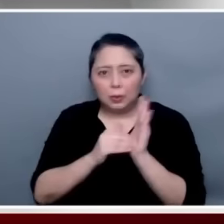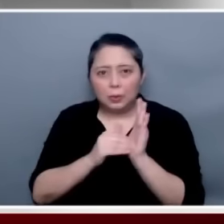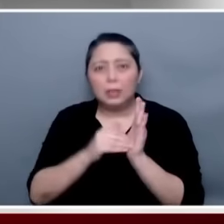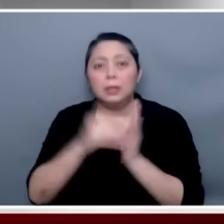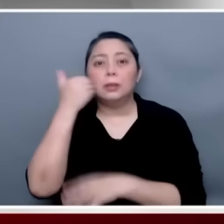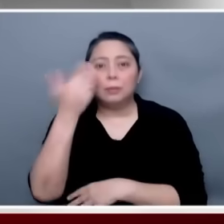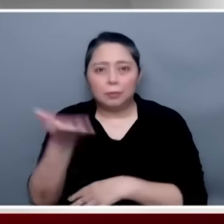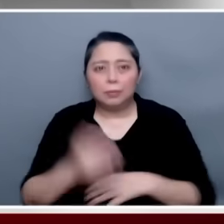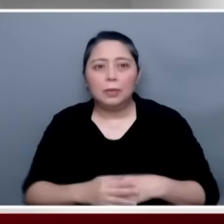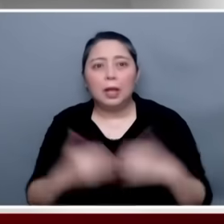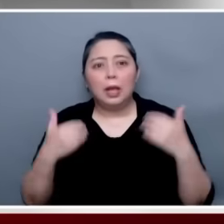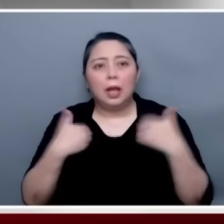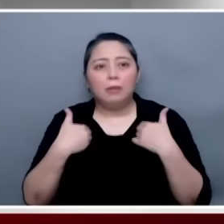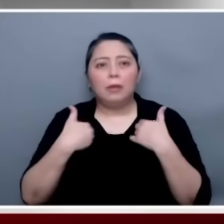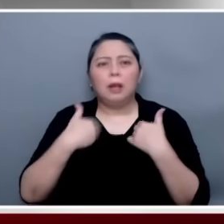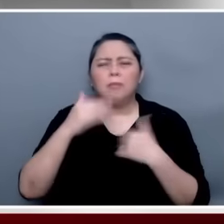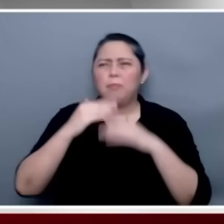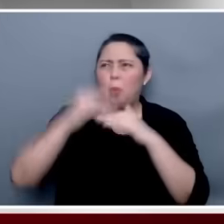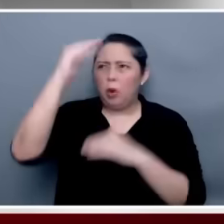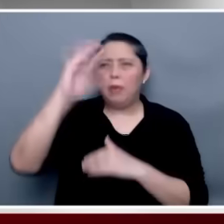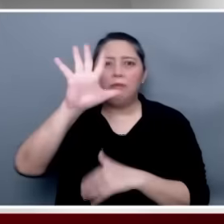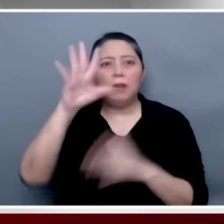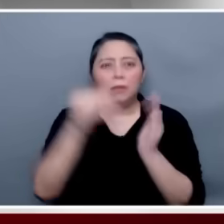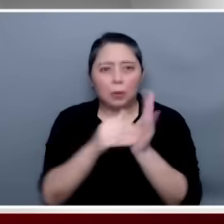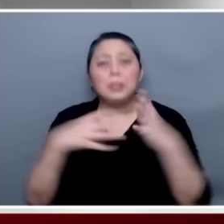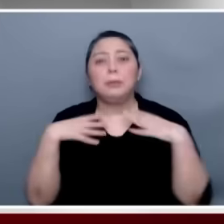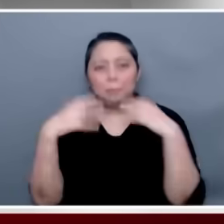ang naka-recover para sa higit